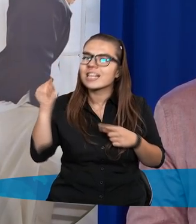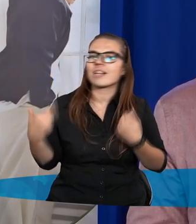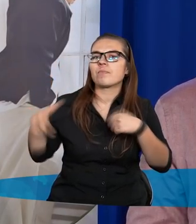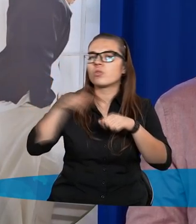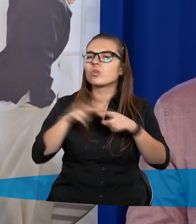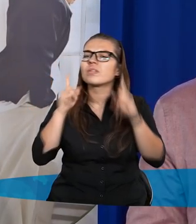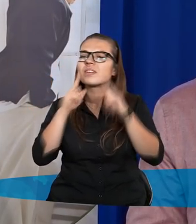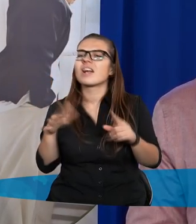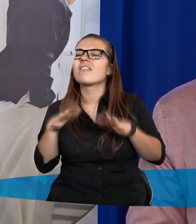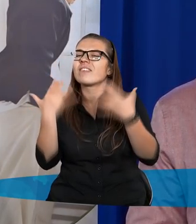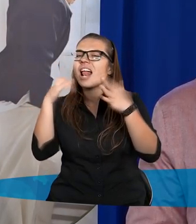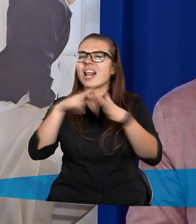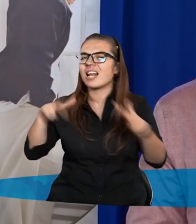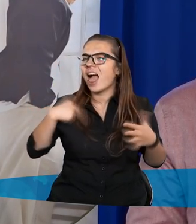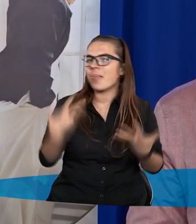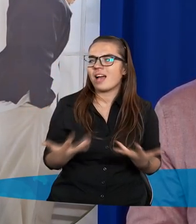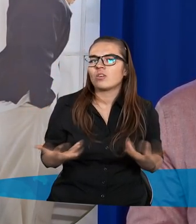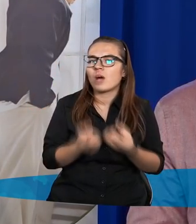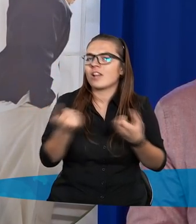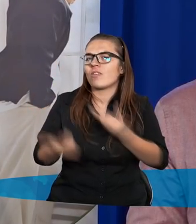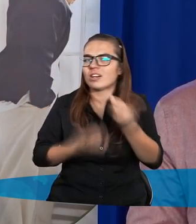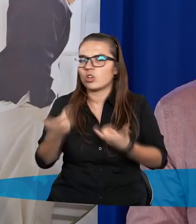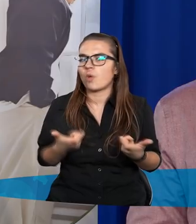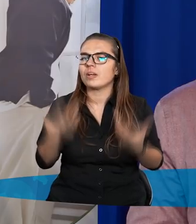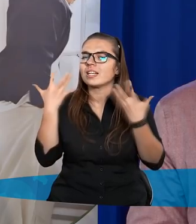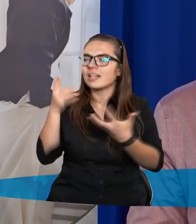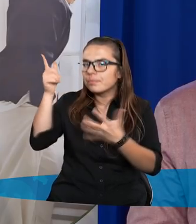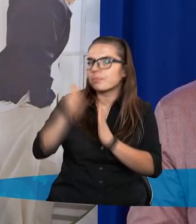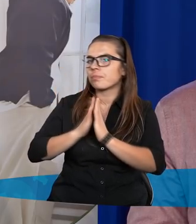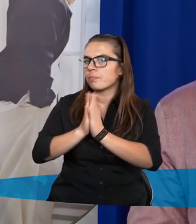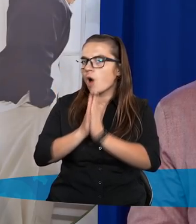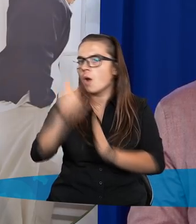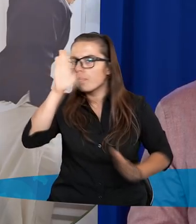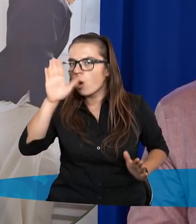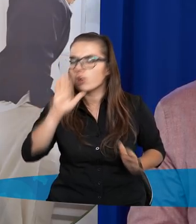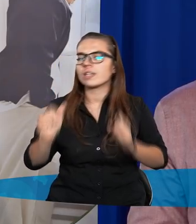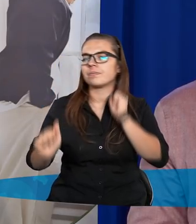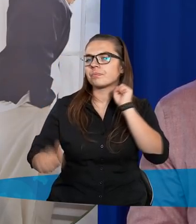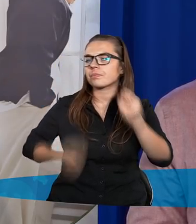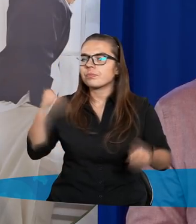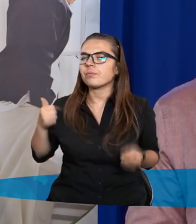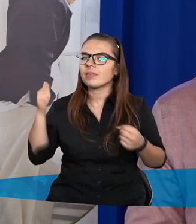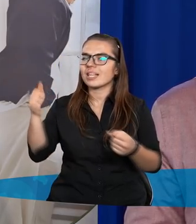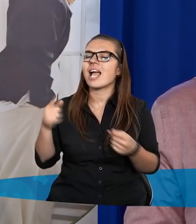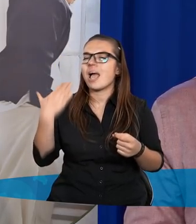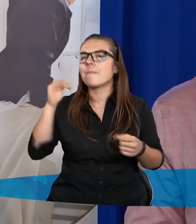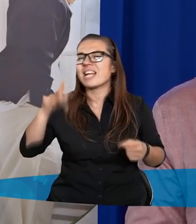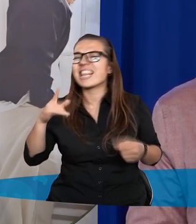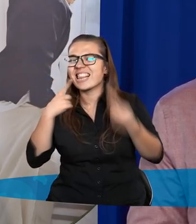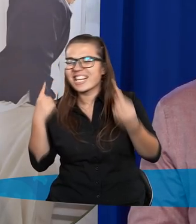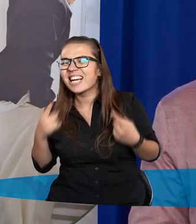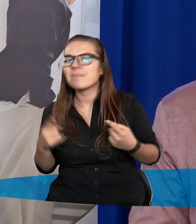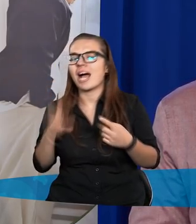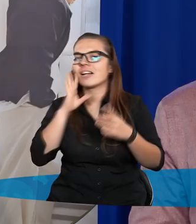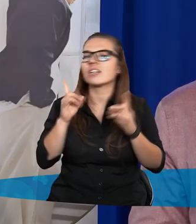poświęcił tak wiele, żeby nas ratować i chcemy Ciebie prosić Boże, żebyś te mity, które w naszych